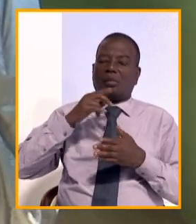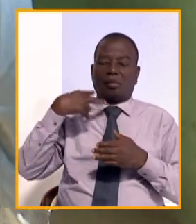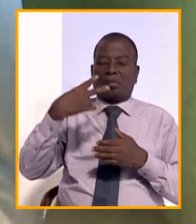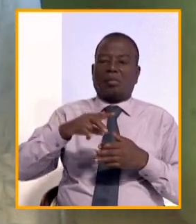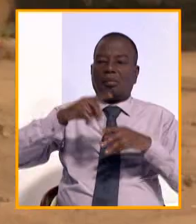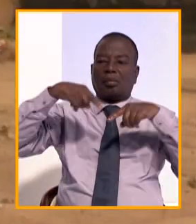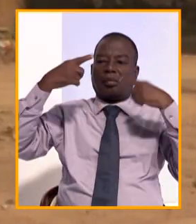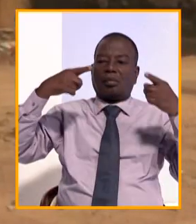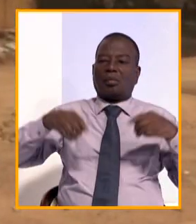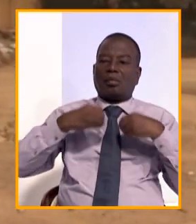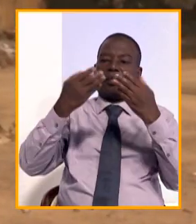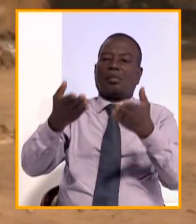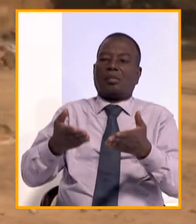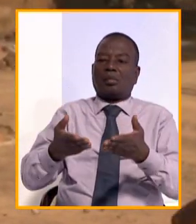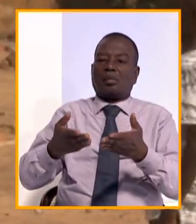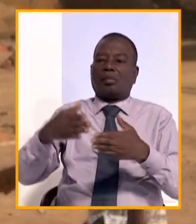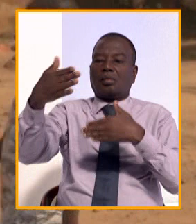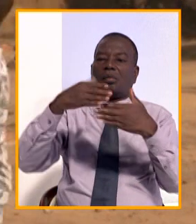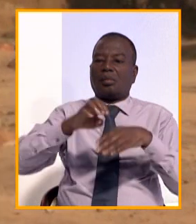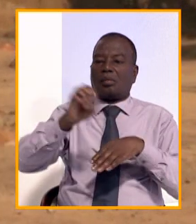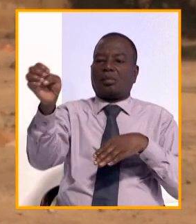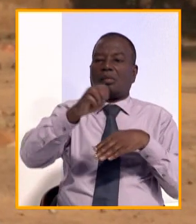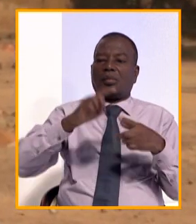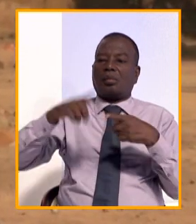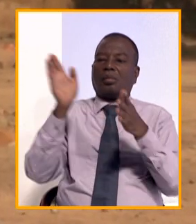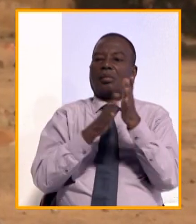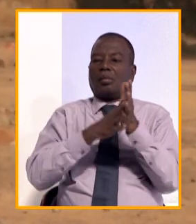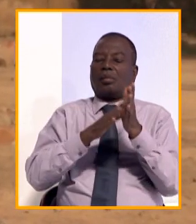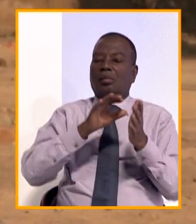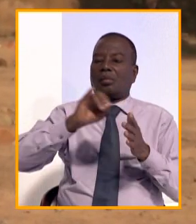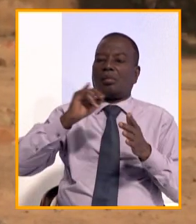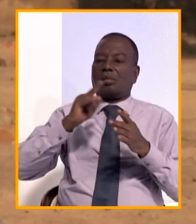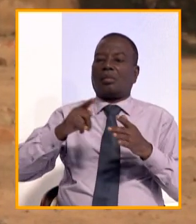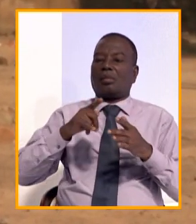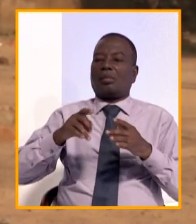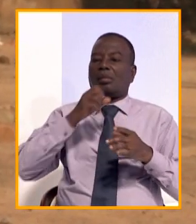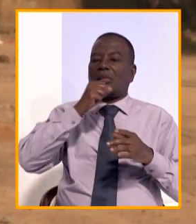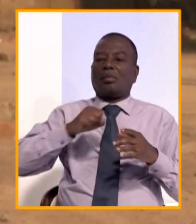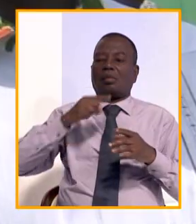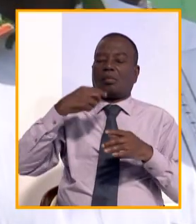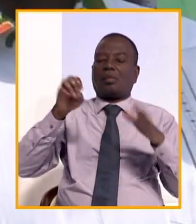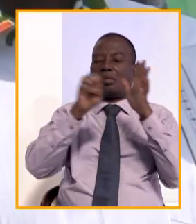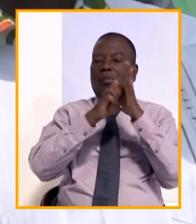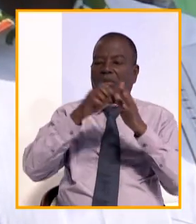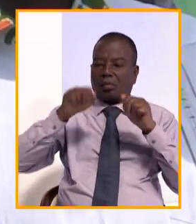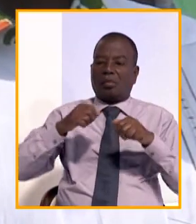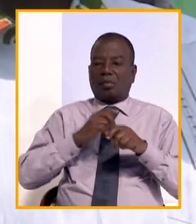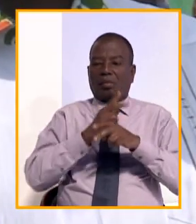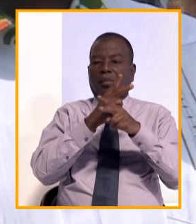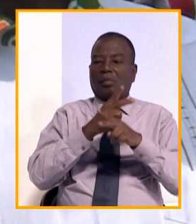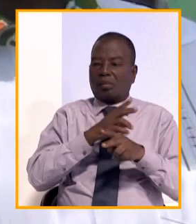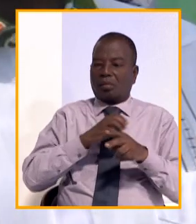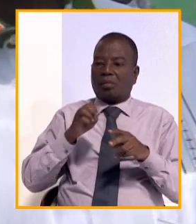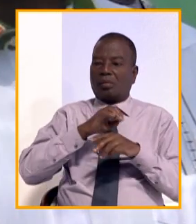la réussite que cela suscite auprès d'eux à l'école. Ils ont des aînés qui sont des exemples, qui puissent suivre ces exemples-là. C'est ce qui